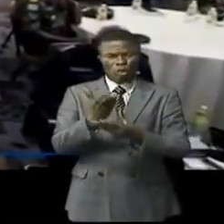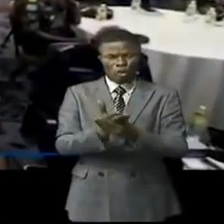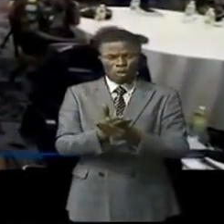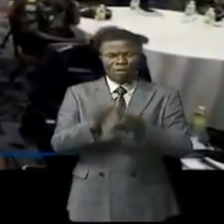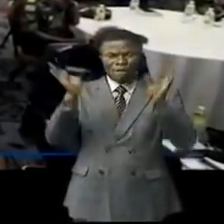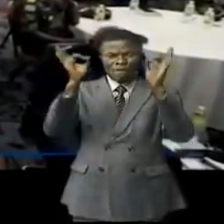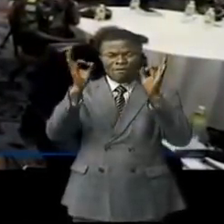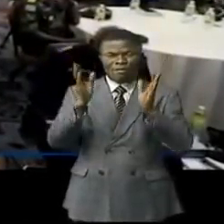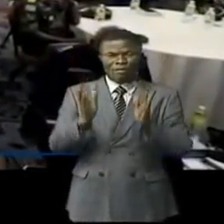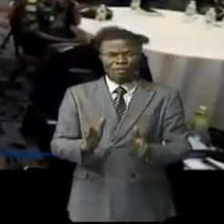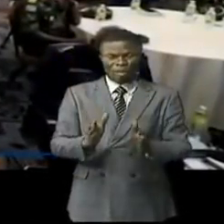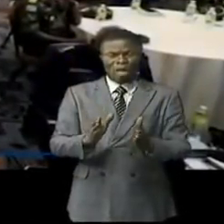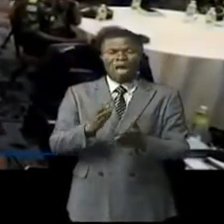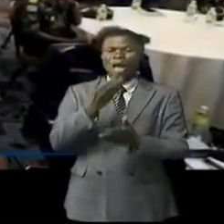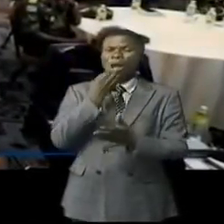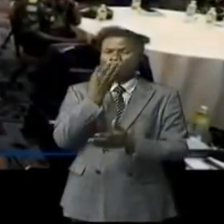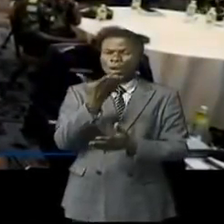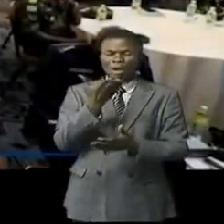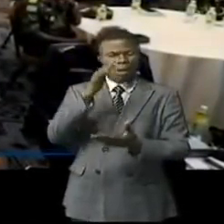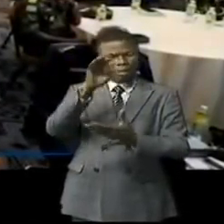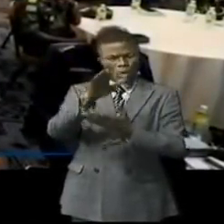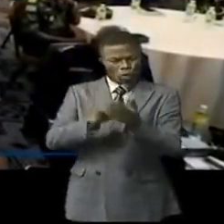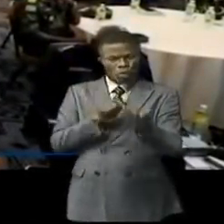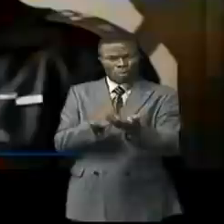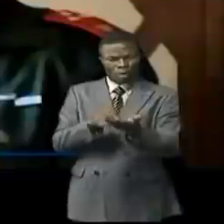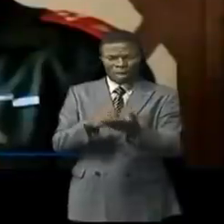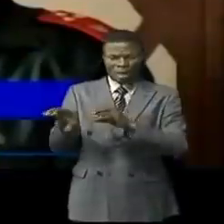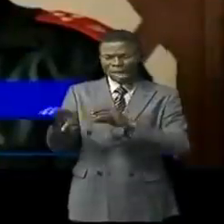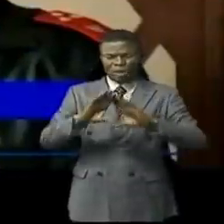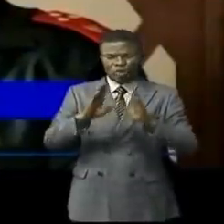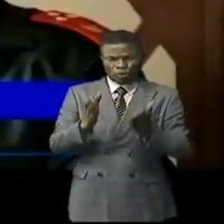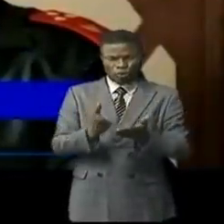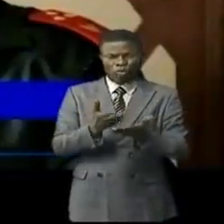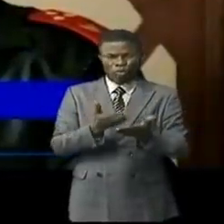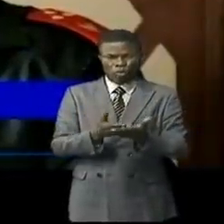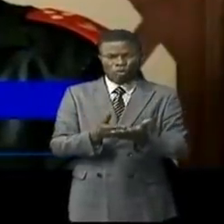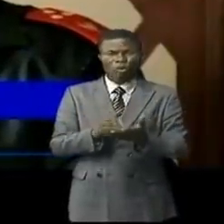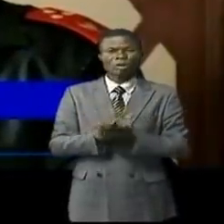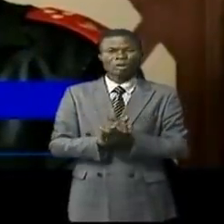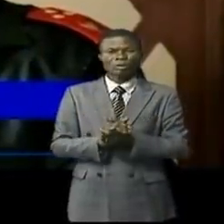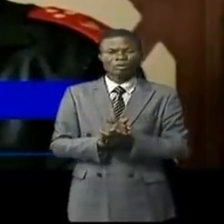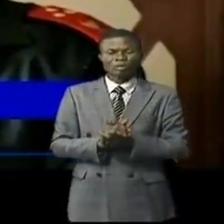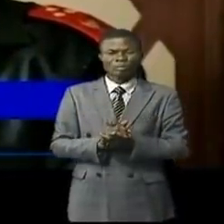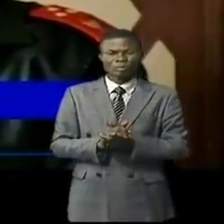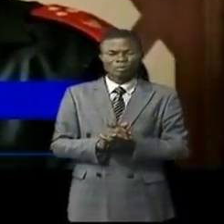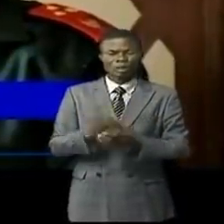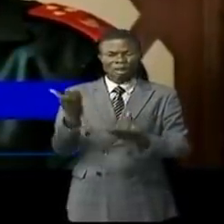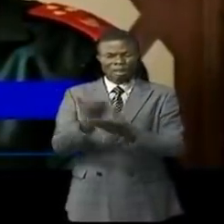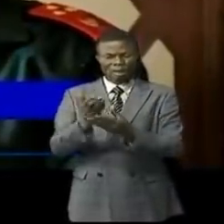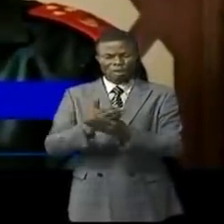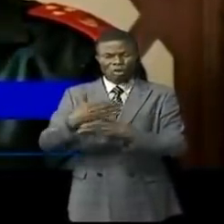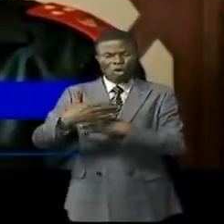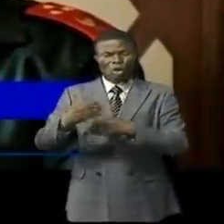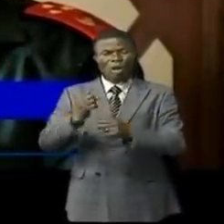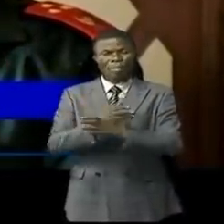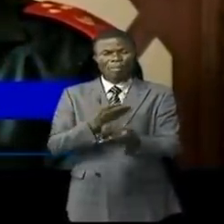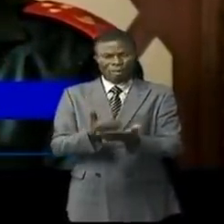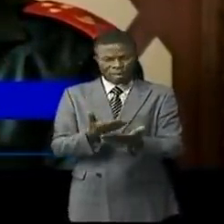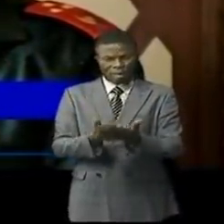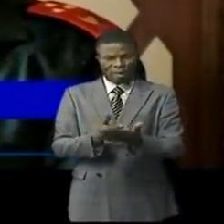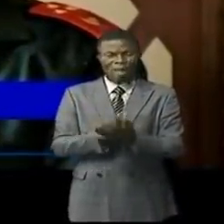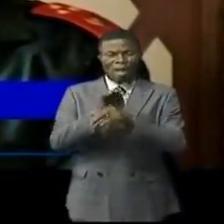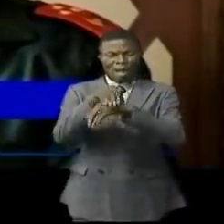fédérateur et des références pour toutes les actions à mener. Cet exercice basé sur une approche réaliste et